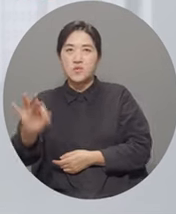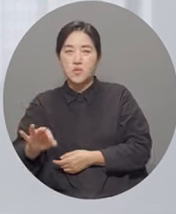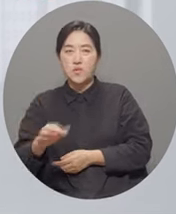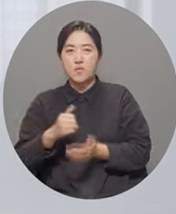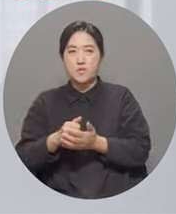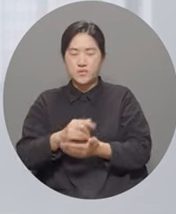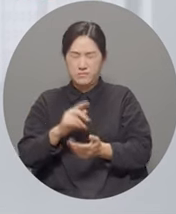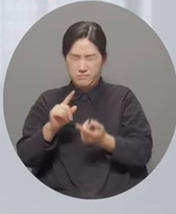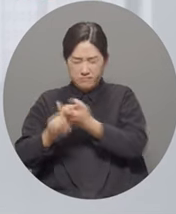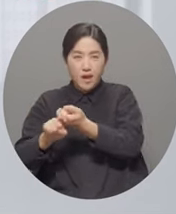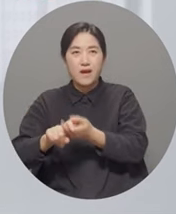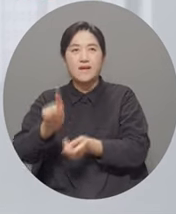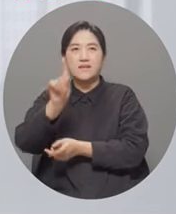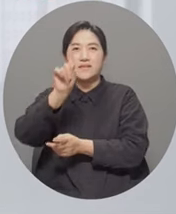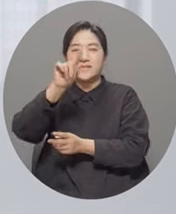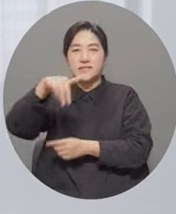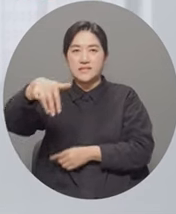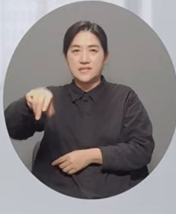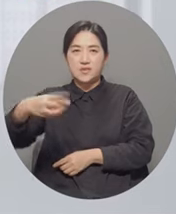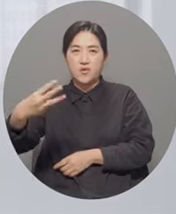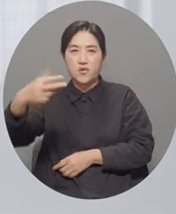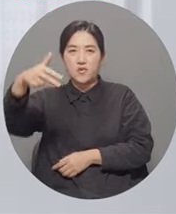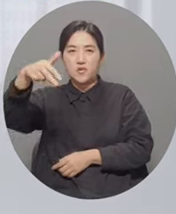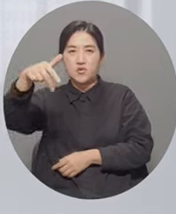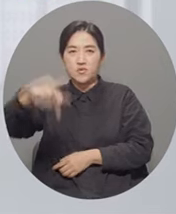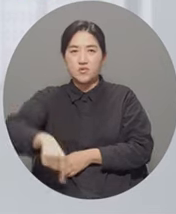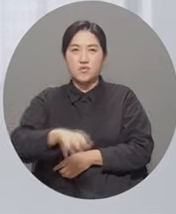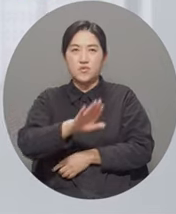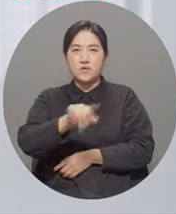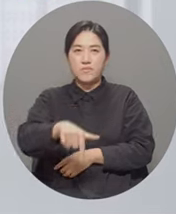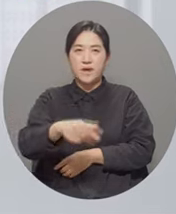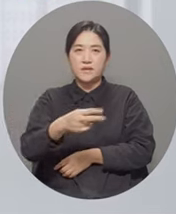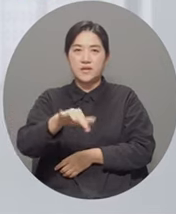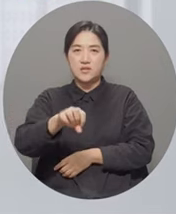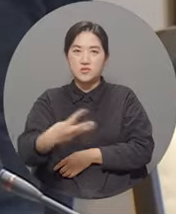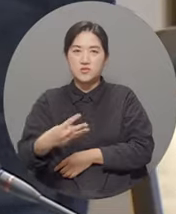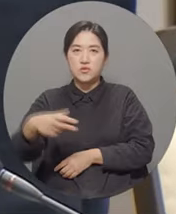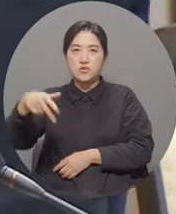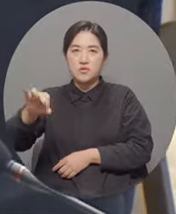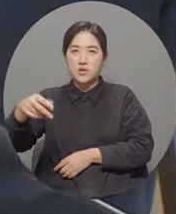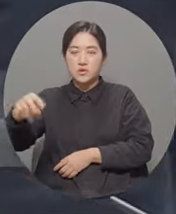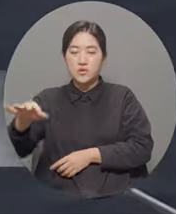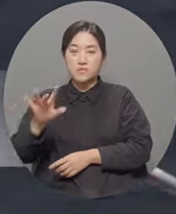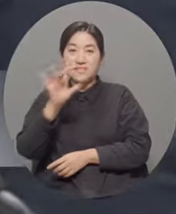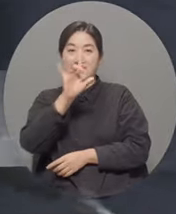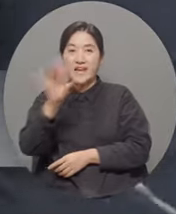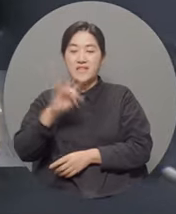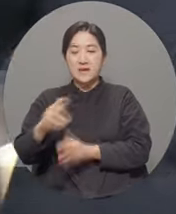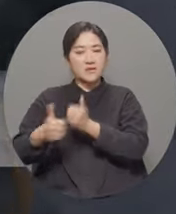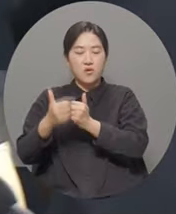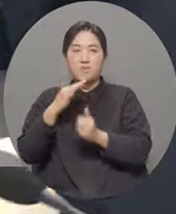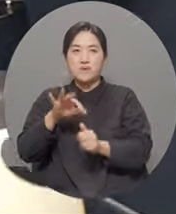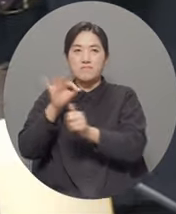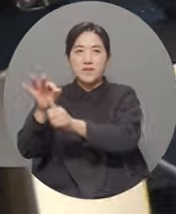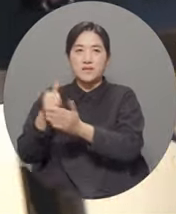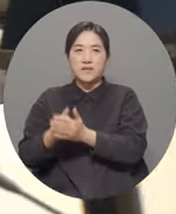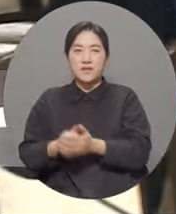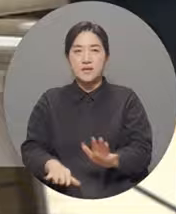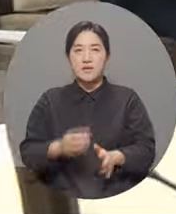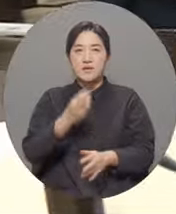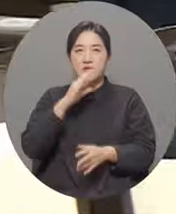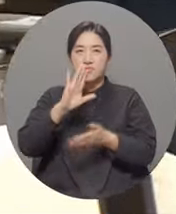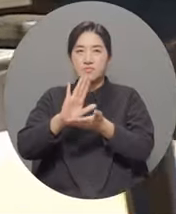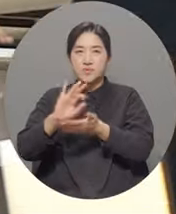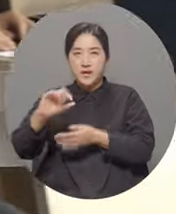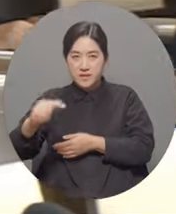이철규 박대출 정점식 의원 모두 단수 공천됐다 노리다 서울 영등포에서